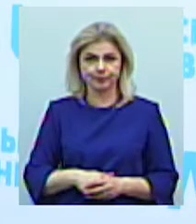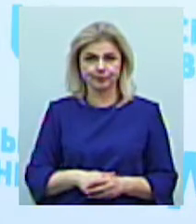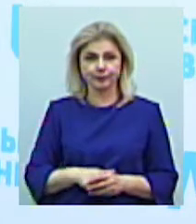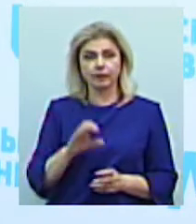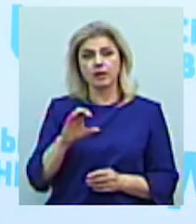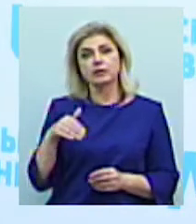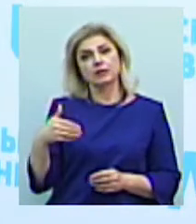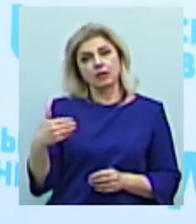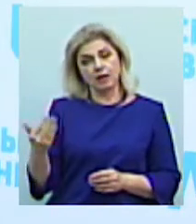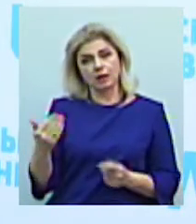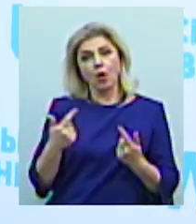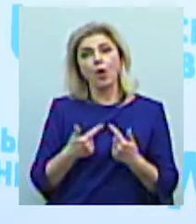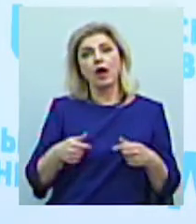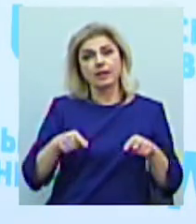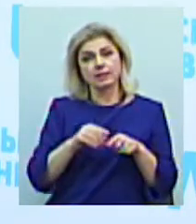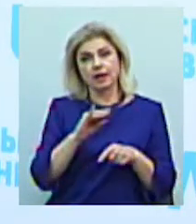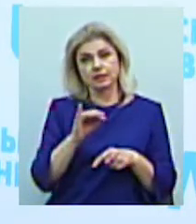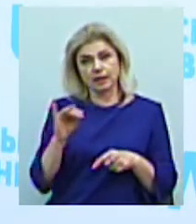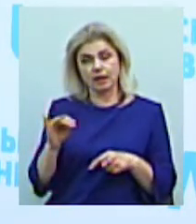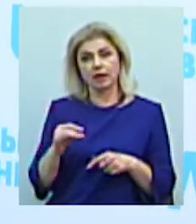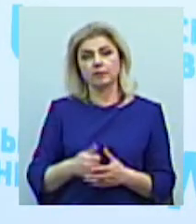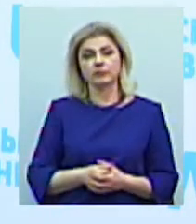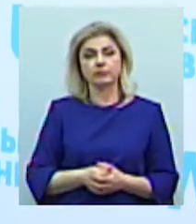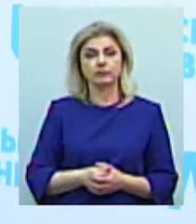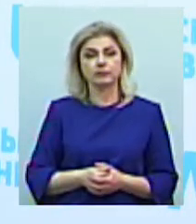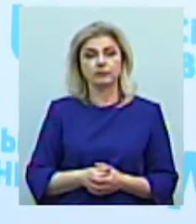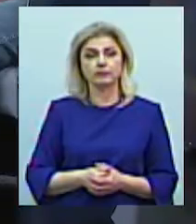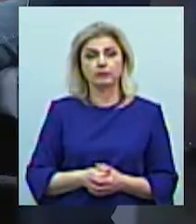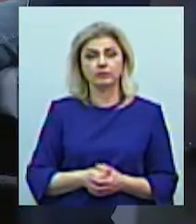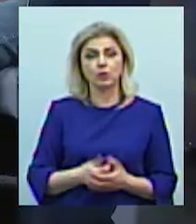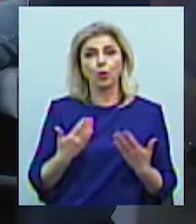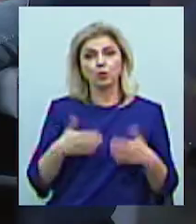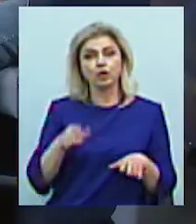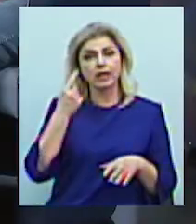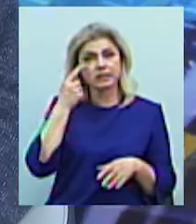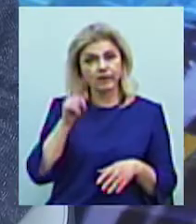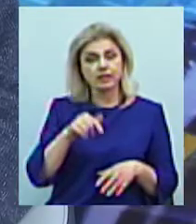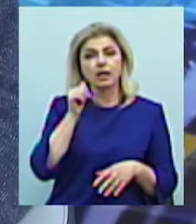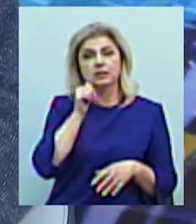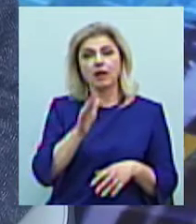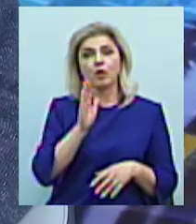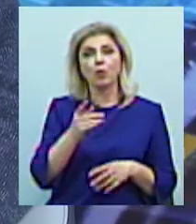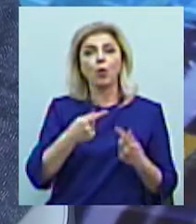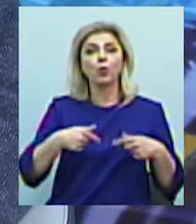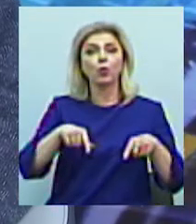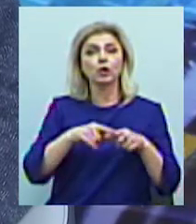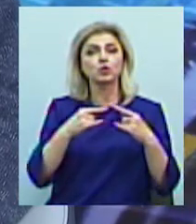сторони організації? Так. Ну, наскільки вже відомо, завтра буде проходити круглий стіл,